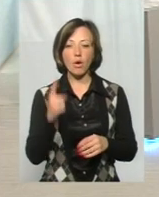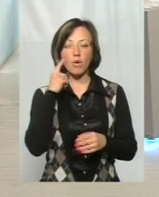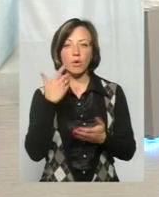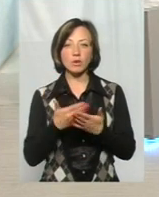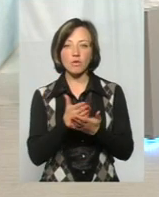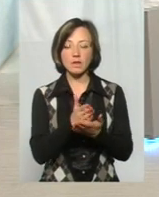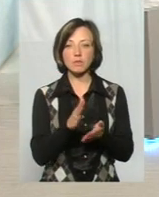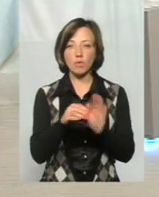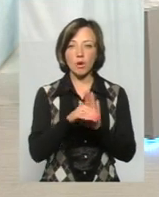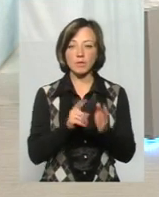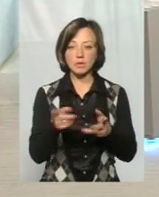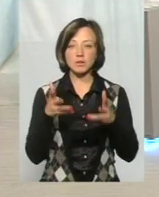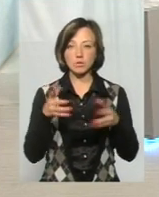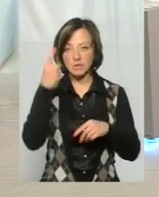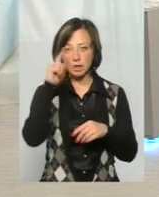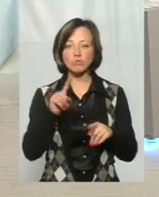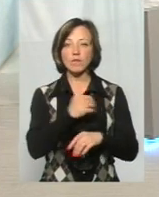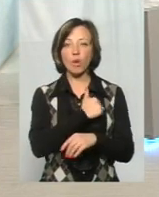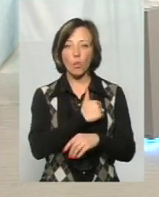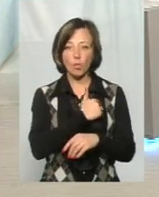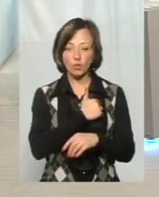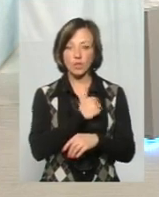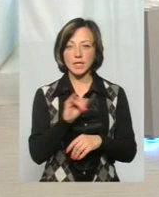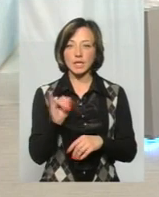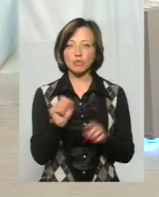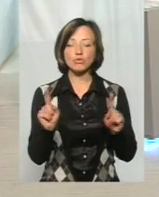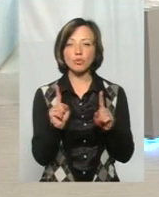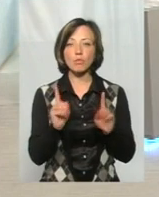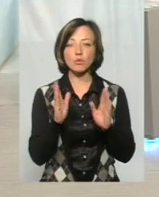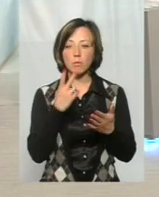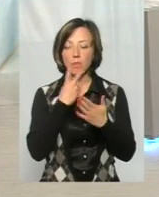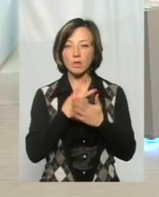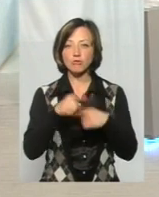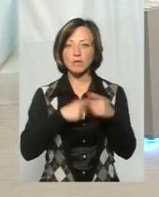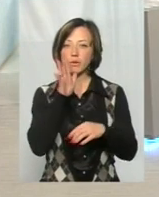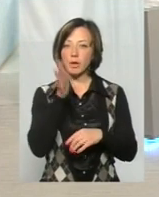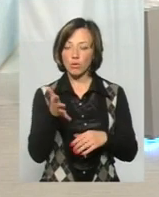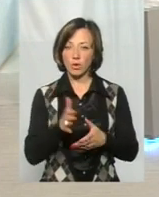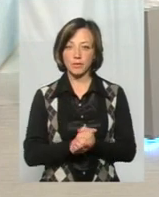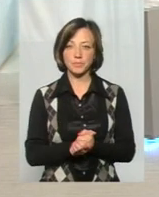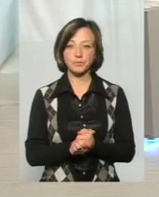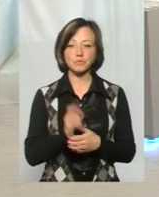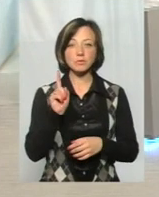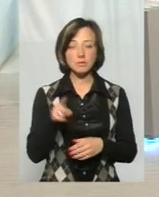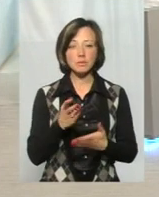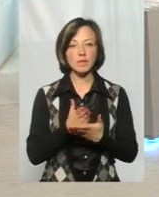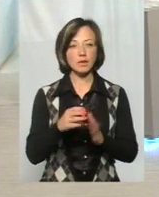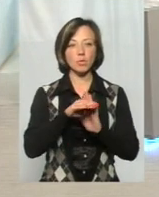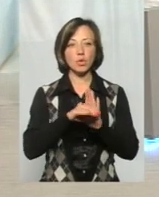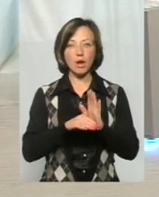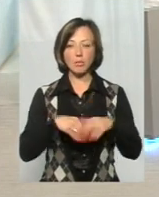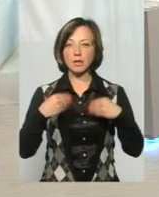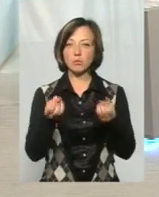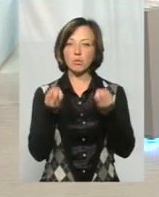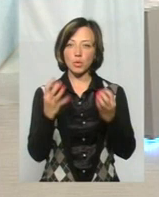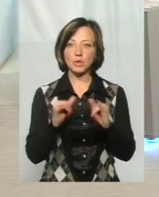орієнтуватися в програмі, вона повинна чітко знати, що вона хоче і що вона буде бачити через 5 років. Тому що є програми, які дають просто